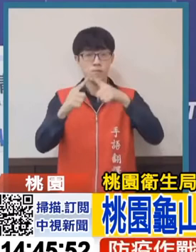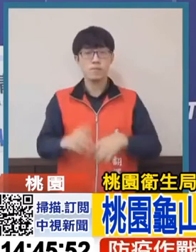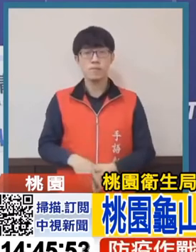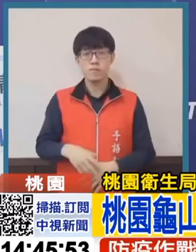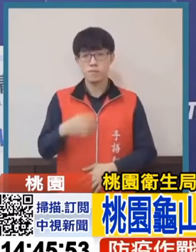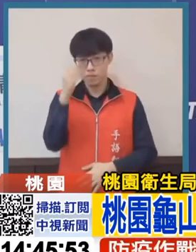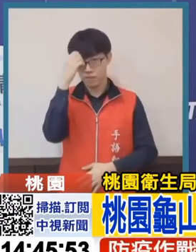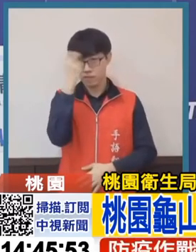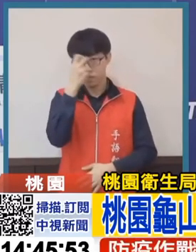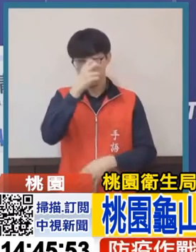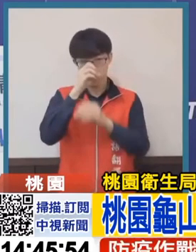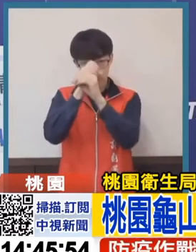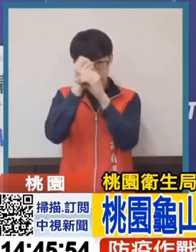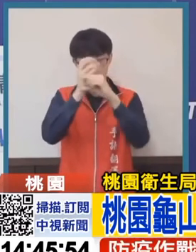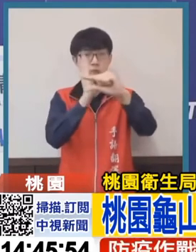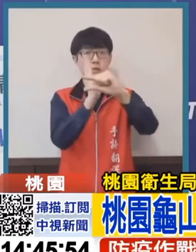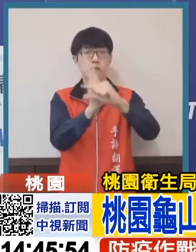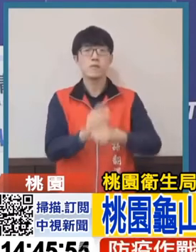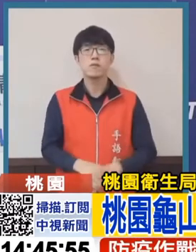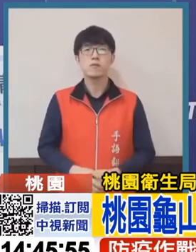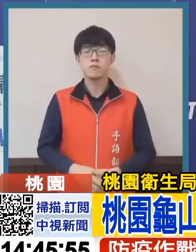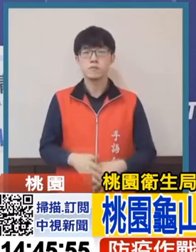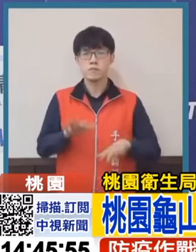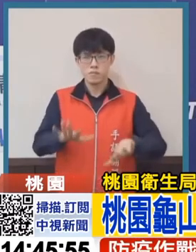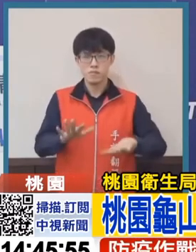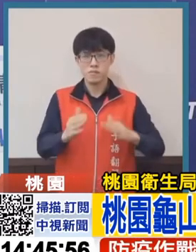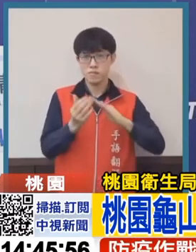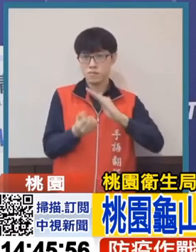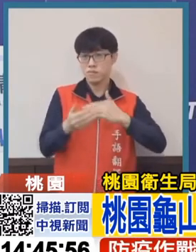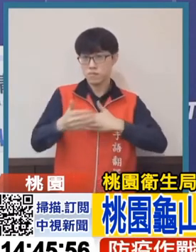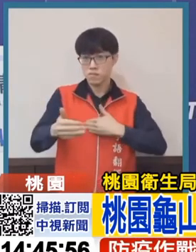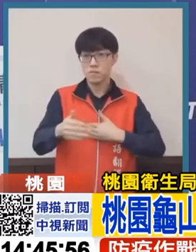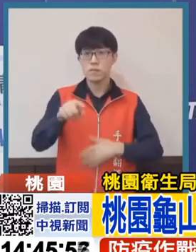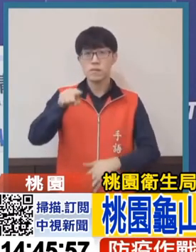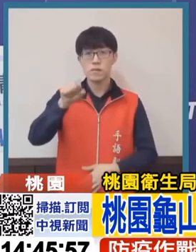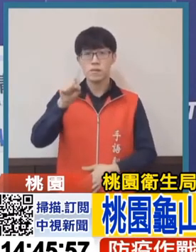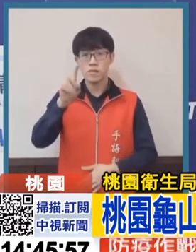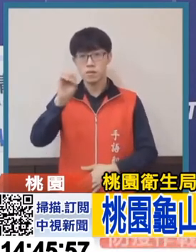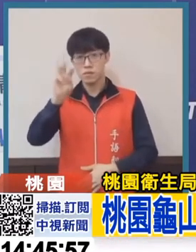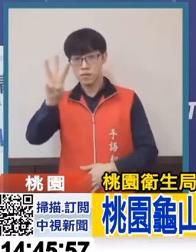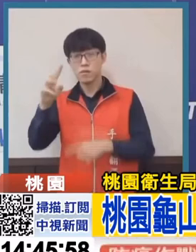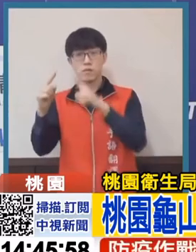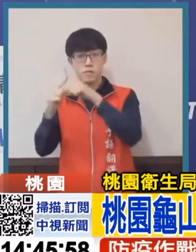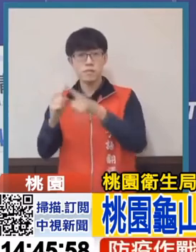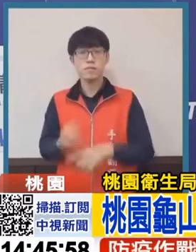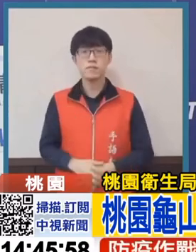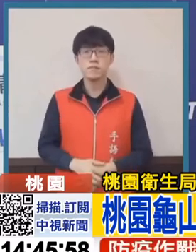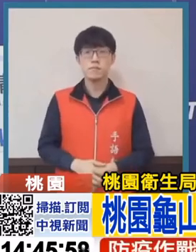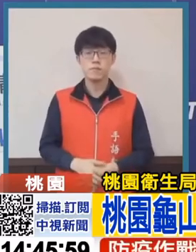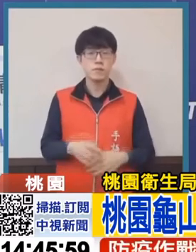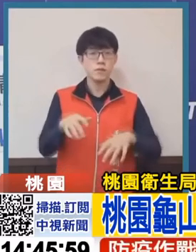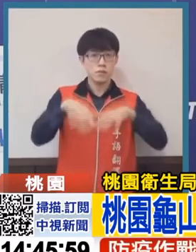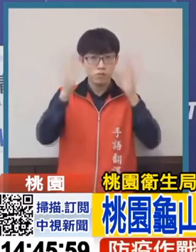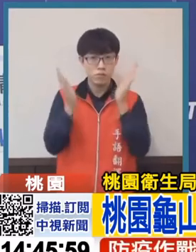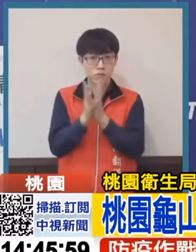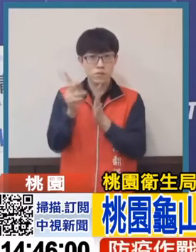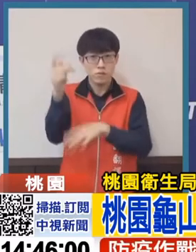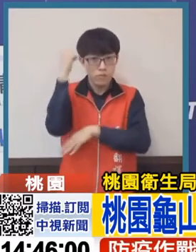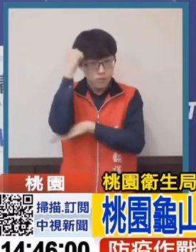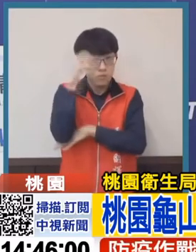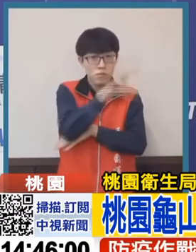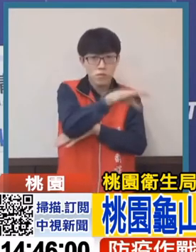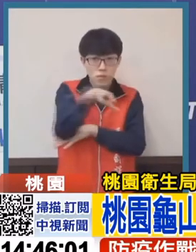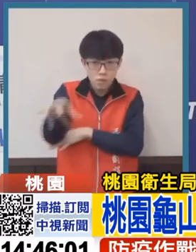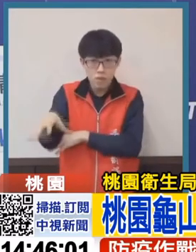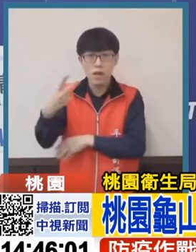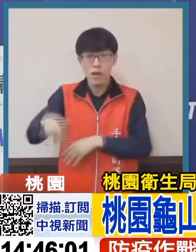验中，那累积我们框列居家隔离呢，总共有103位。那也针对所有的宿舍以及厂区，也完成所